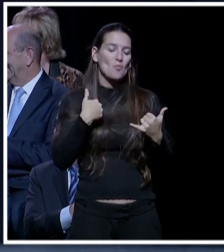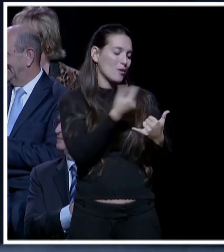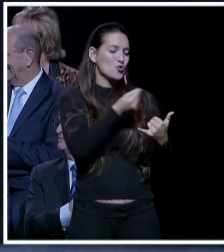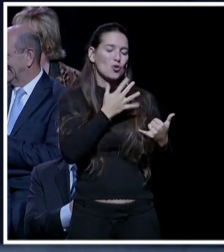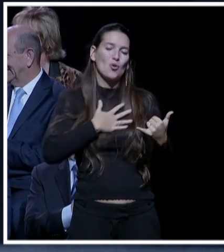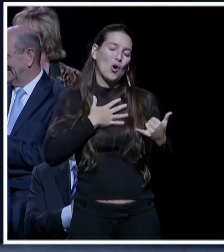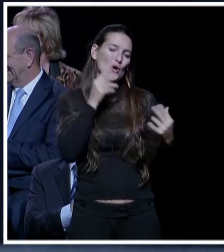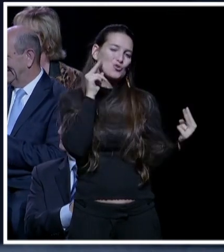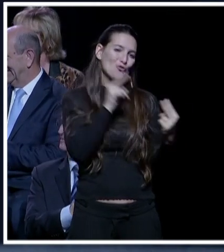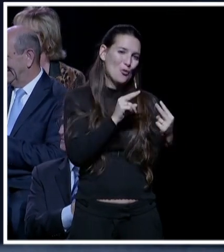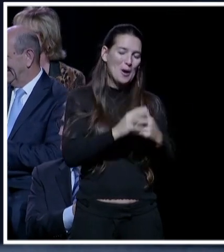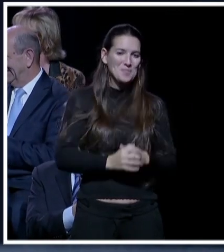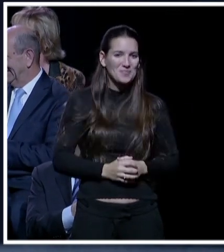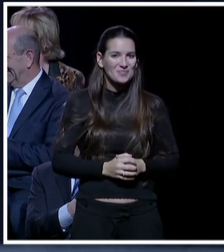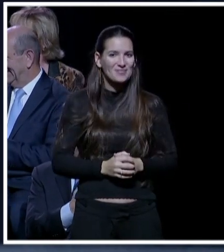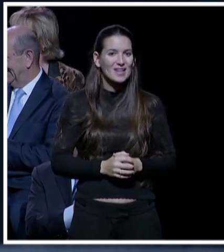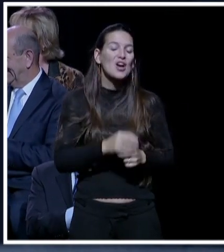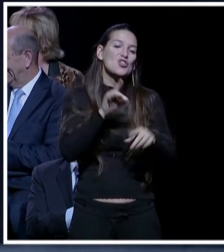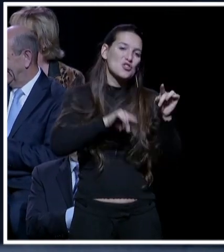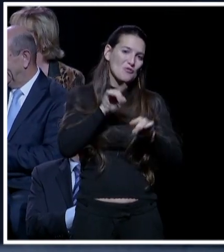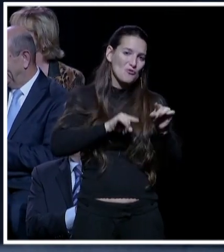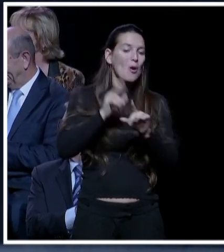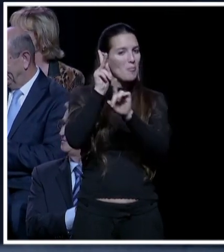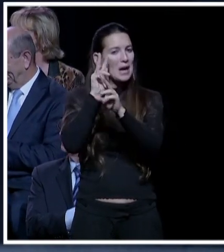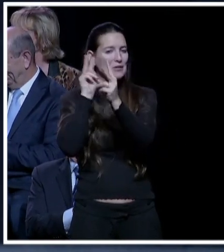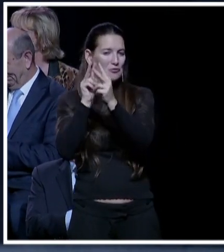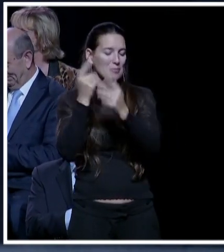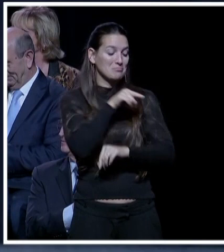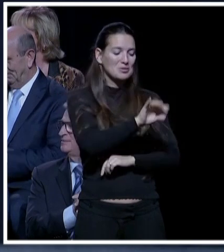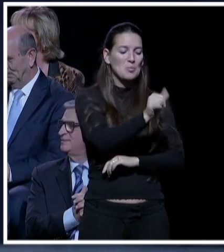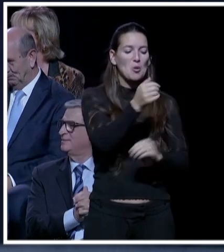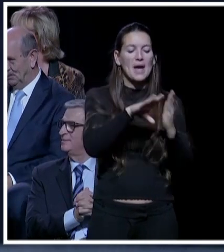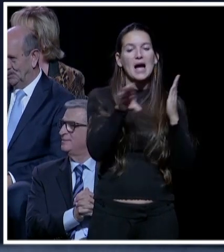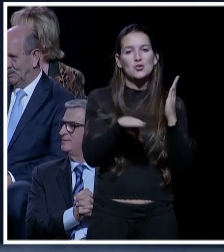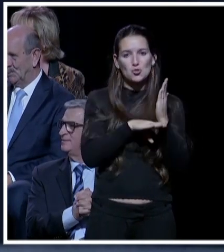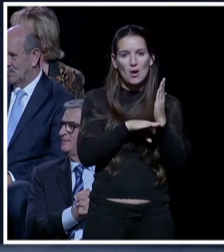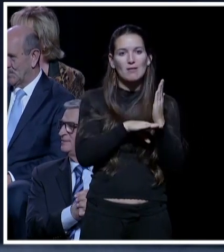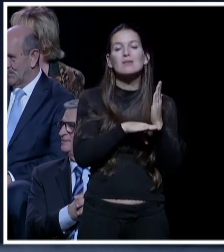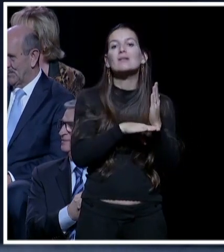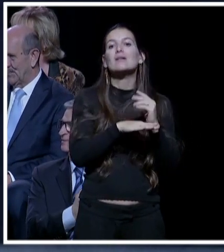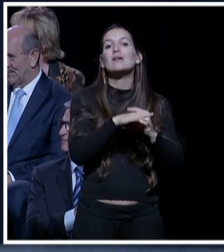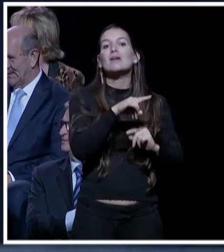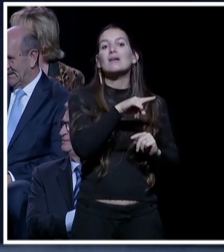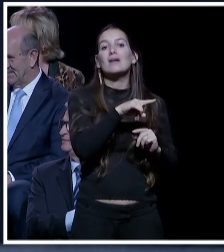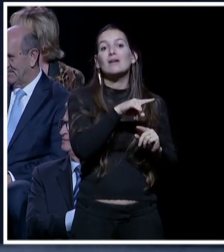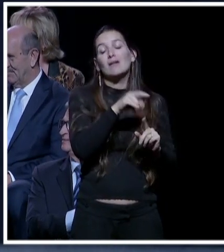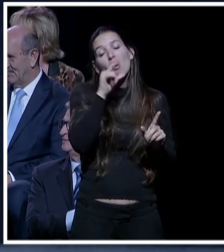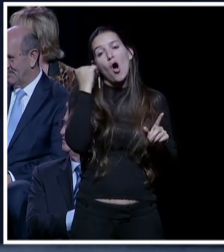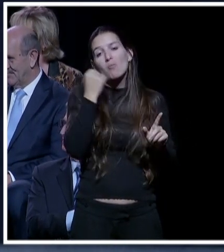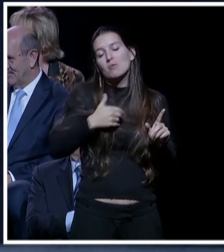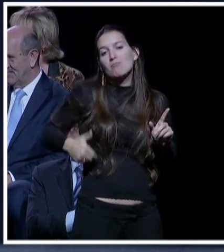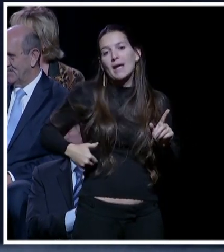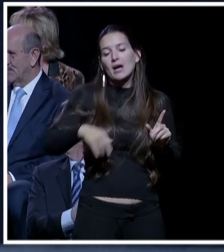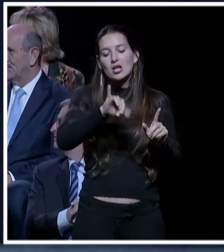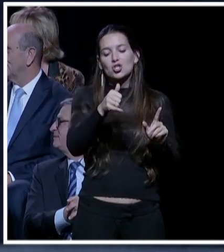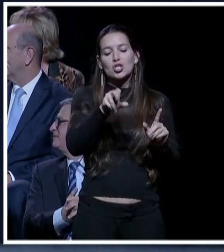et parfois dans l'avion pour Paris. C'est Valérie Copin, elle est première adjointe au maire de Grasse. Elle représente Jérôme qui ne peut pas être avec